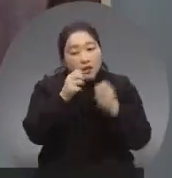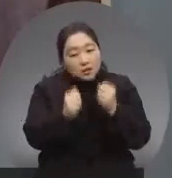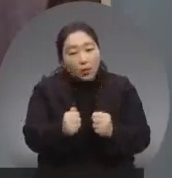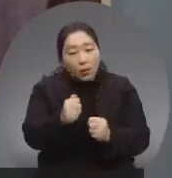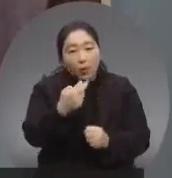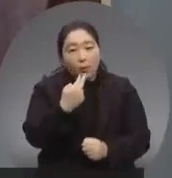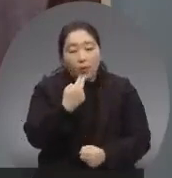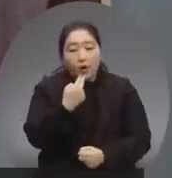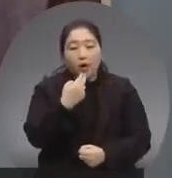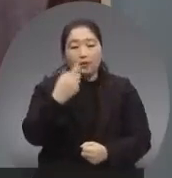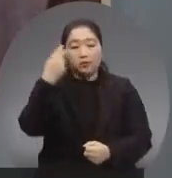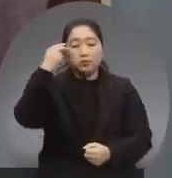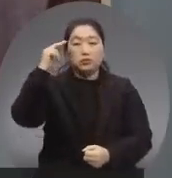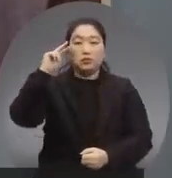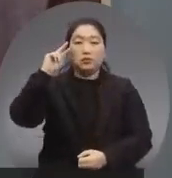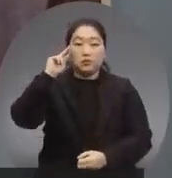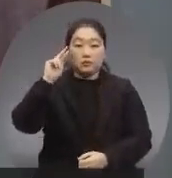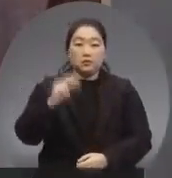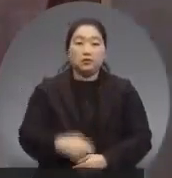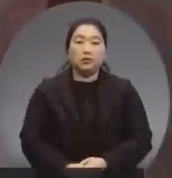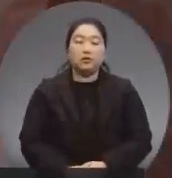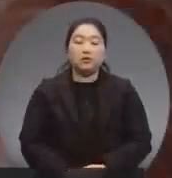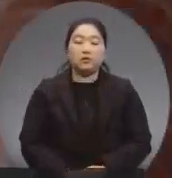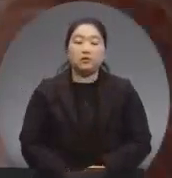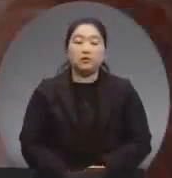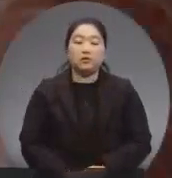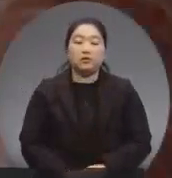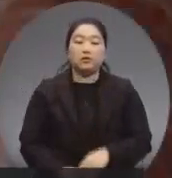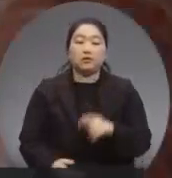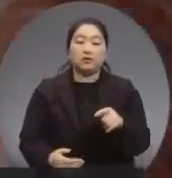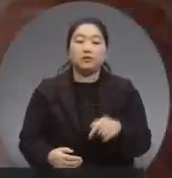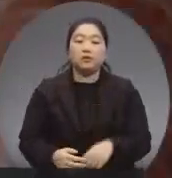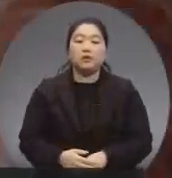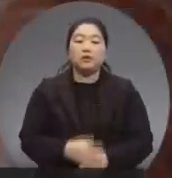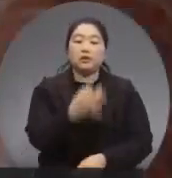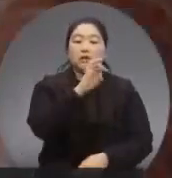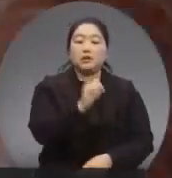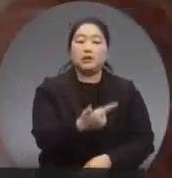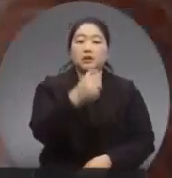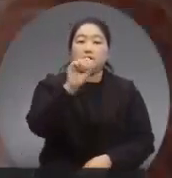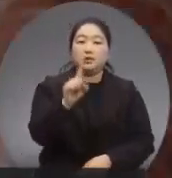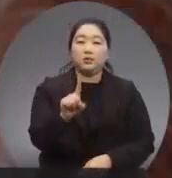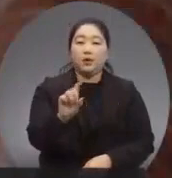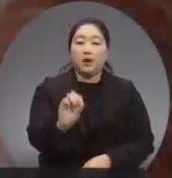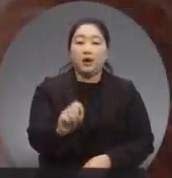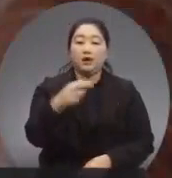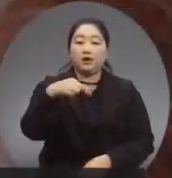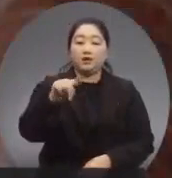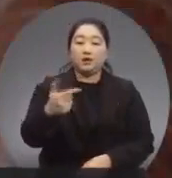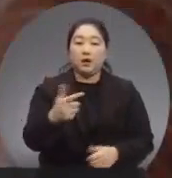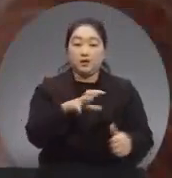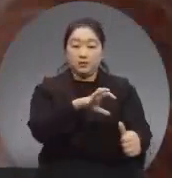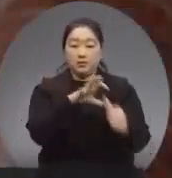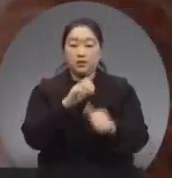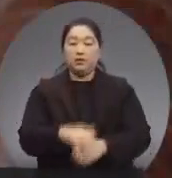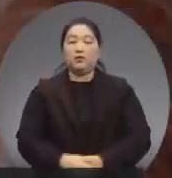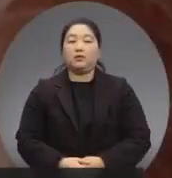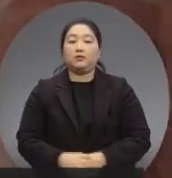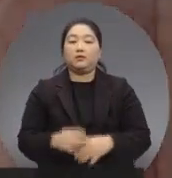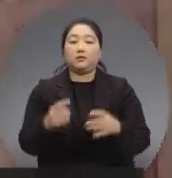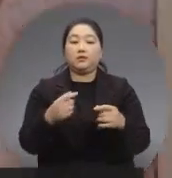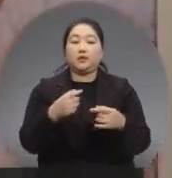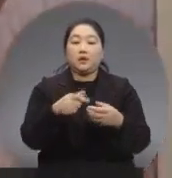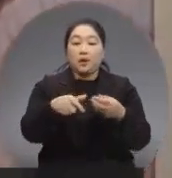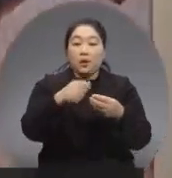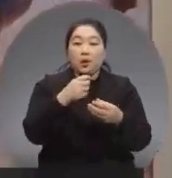곳일까 착각을 불러일으키는이 작품 인왕산을 모티브로 탄생했습니다 등고선을 따라 오려낸